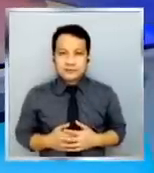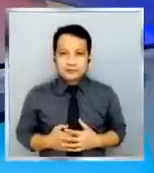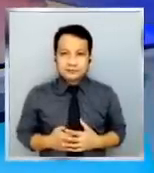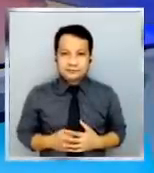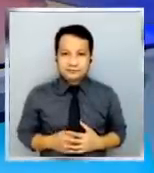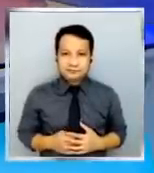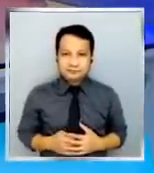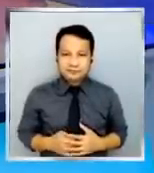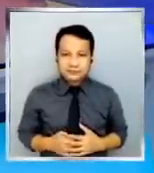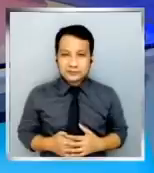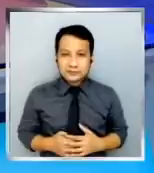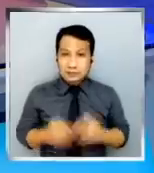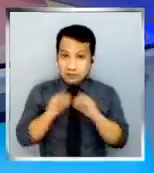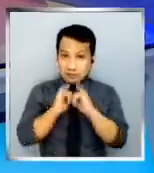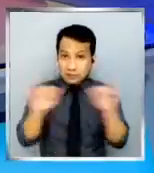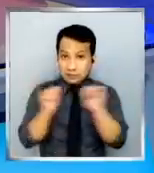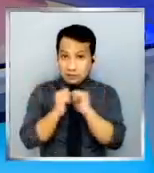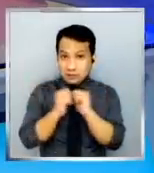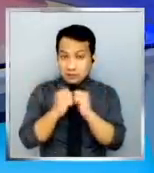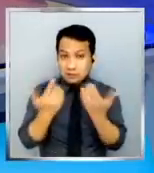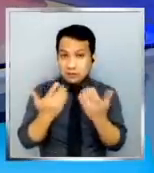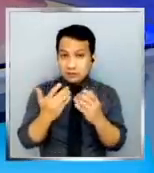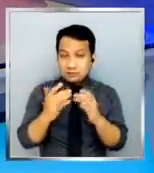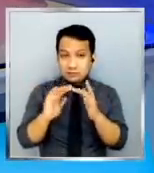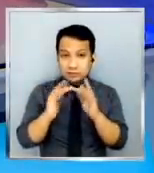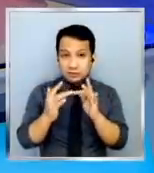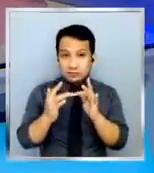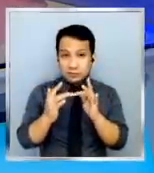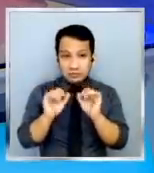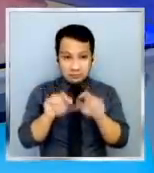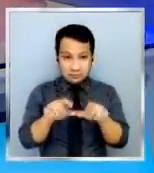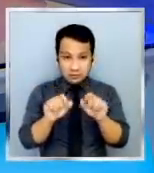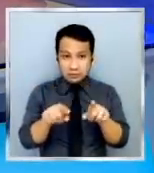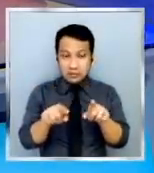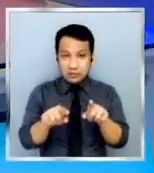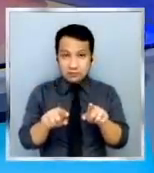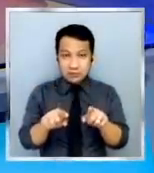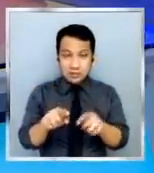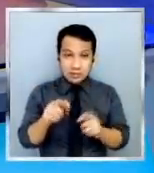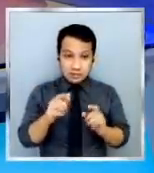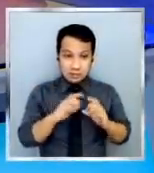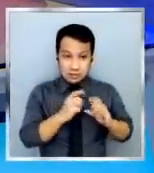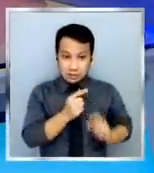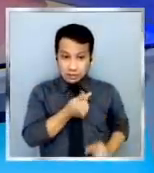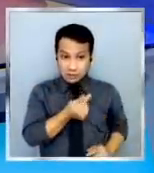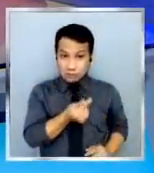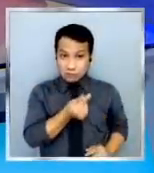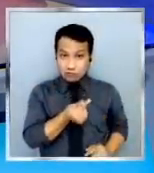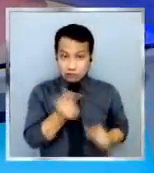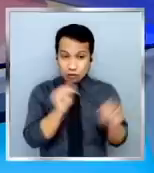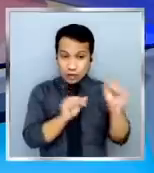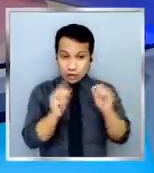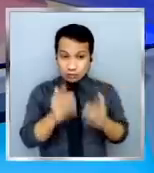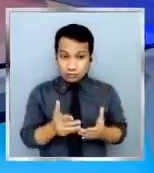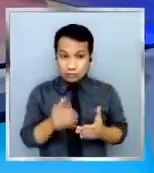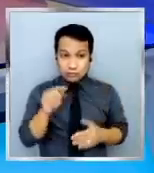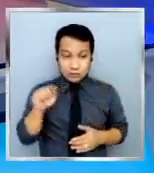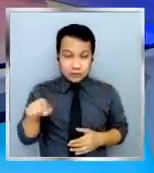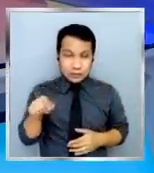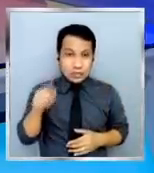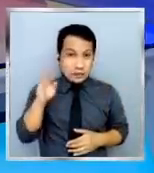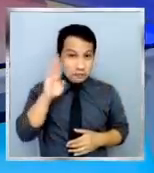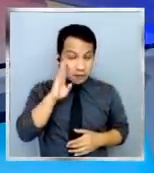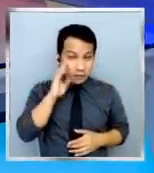Sumabay na rin sa trend ng online selling ang kapuso komedya na si Betong Sumaya. Sa online bentahan kagabi, naging emosyonal ang komedyante